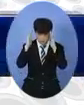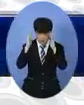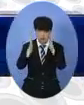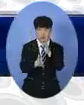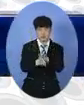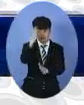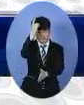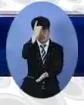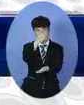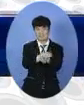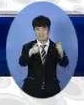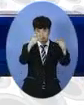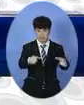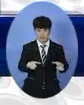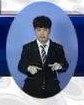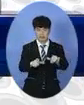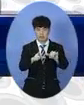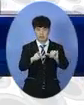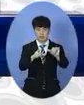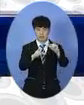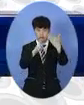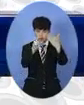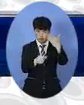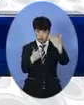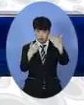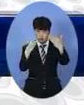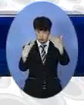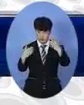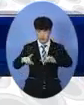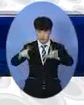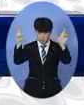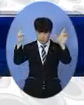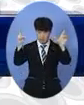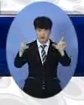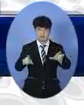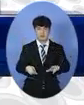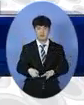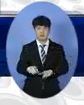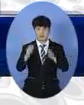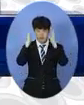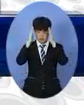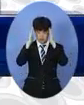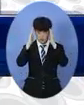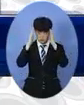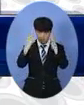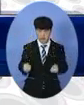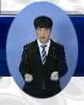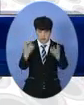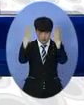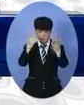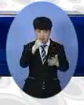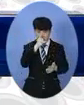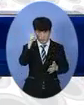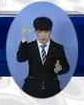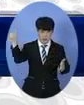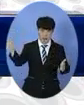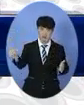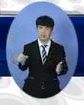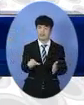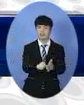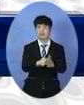평생학습도시 천안시가 오는 9월 3일 제8회 평생학습축제를 개최합니다. 부스, 공연, 전시 등